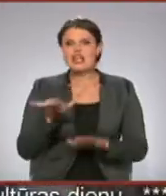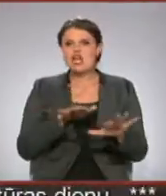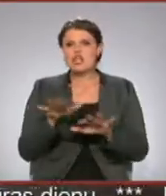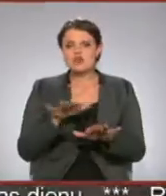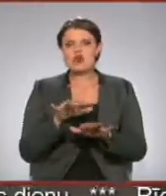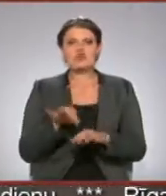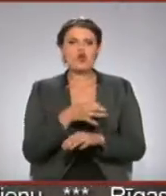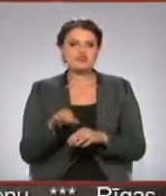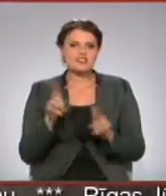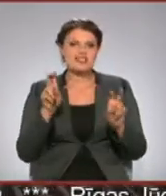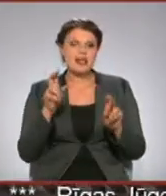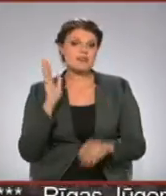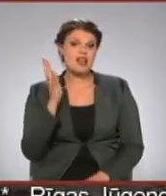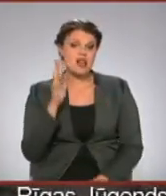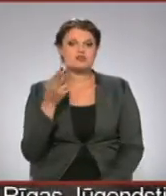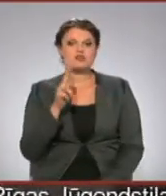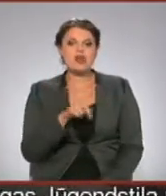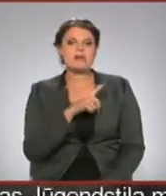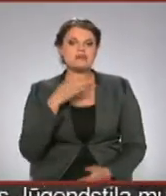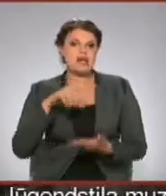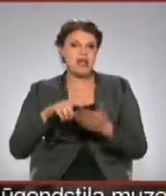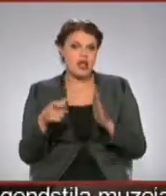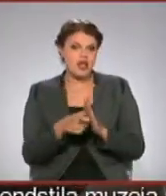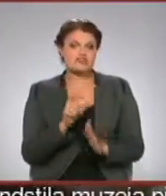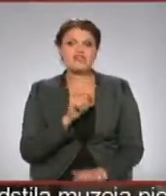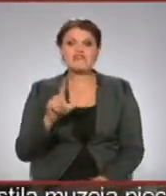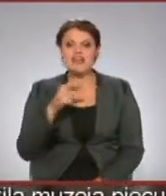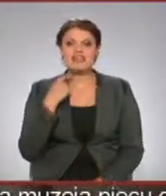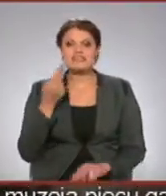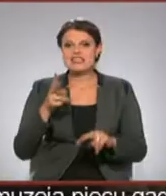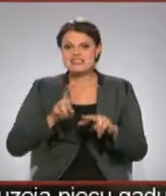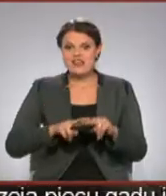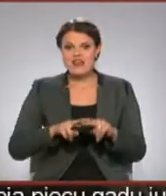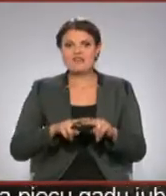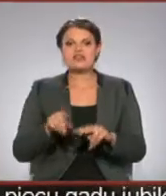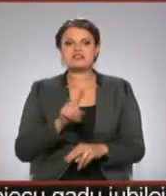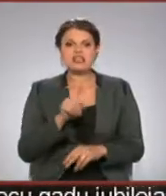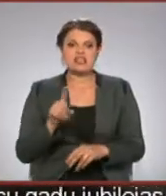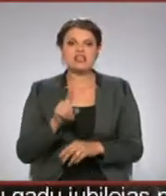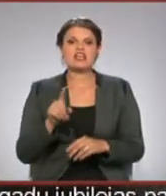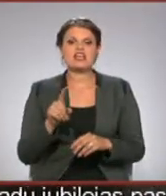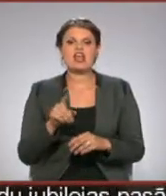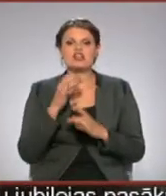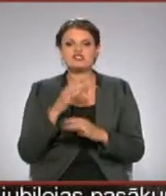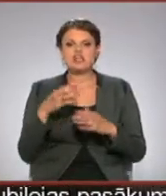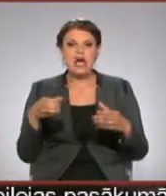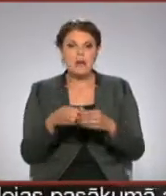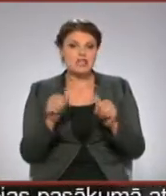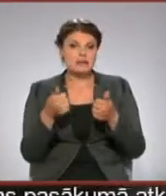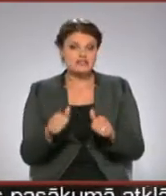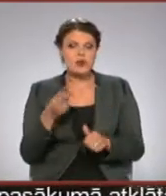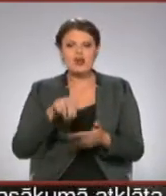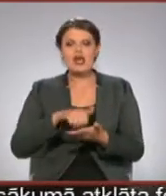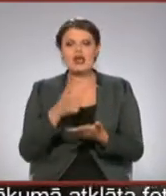koncerti, tematiskas lekcijas un meistarklases. Arī vairākās Rīgas vietās muzicēs džeza apvienības, bet galvenais koncerts tiek gatavots